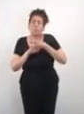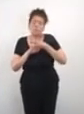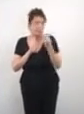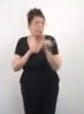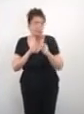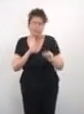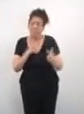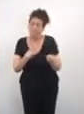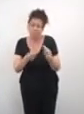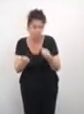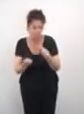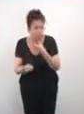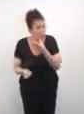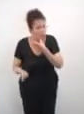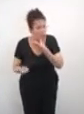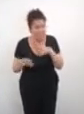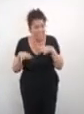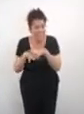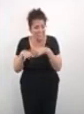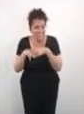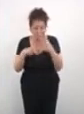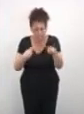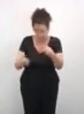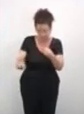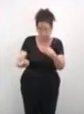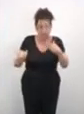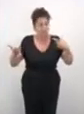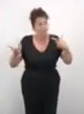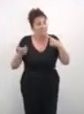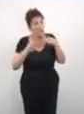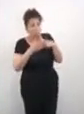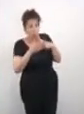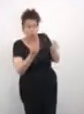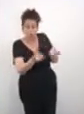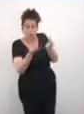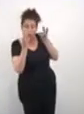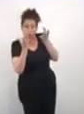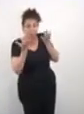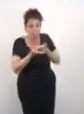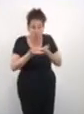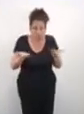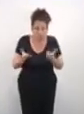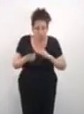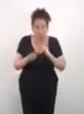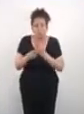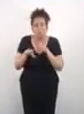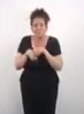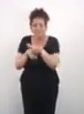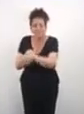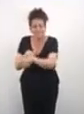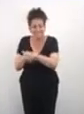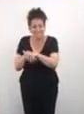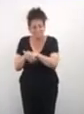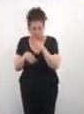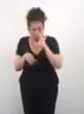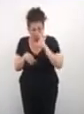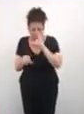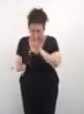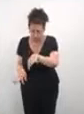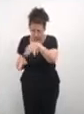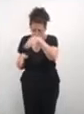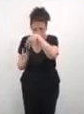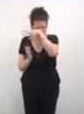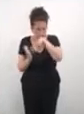quartier et a donné une fin de non-recevoir à cette demande. Vous retournez sur les archives, vous verrez que tout est indiqué. Enfin, je